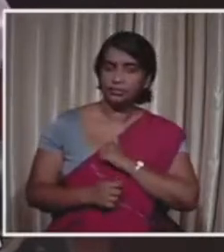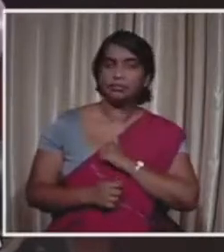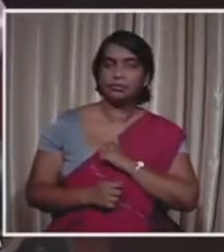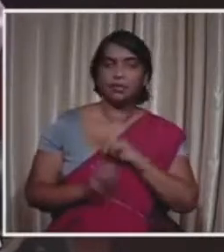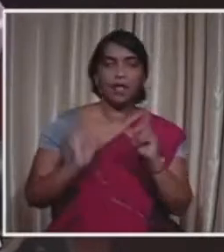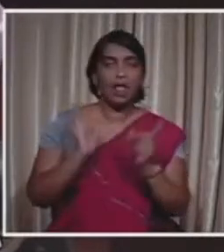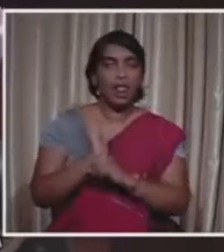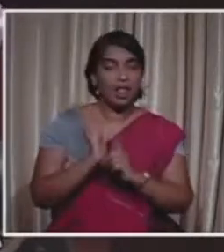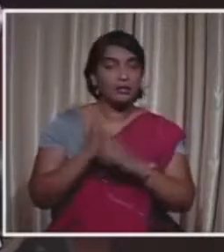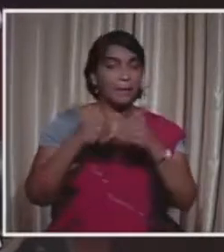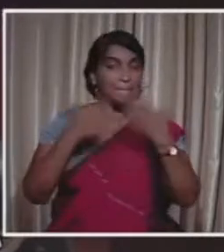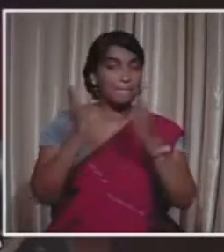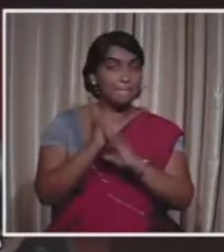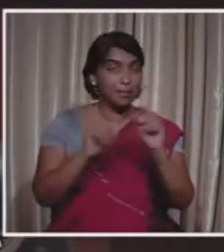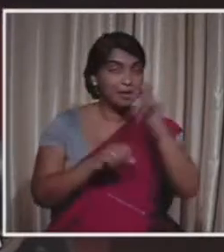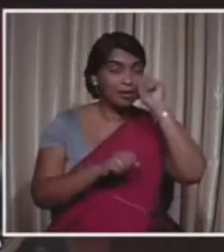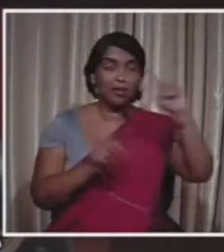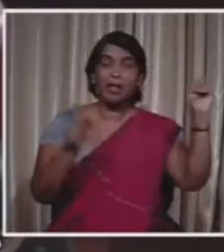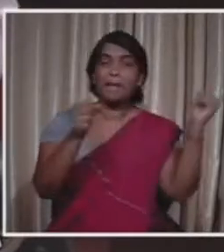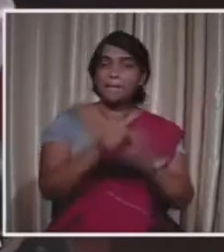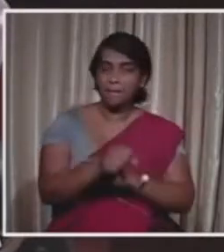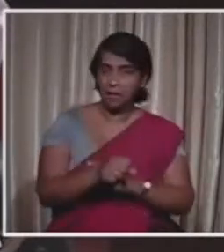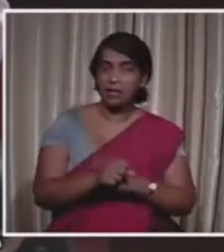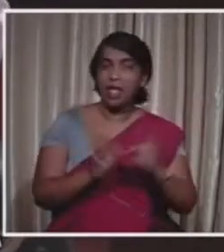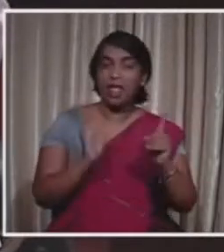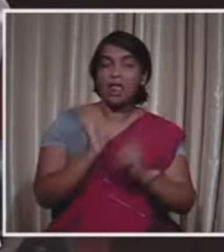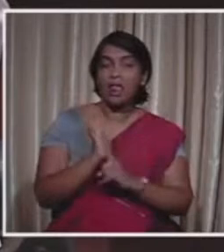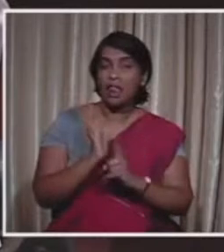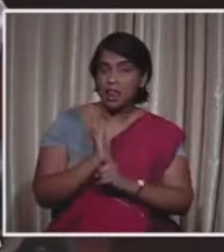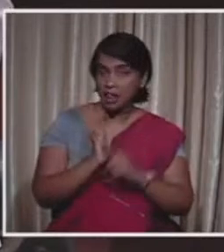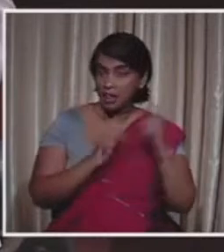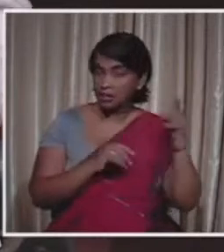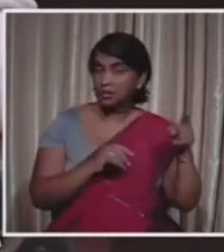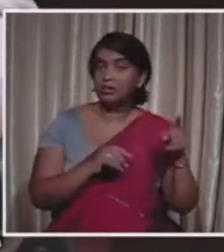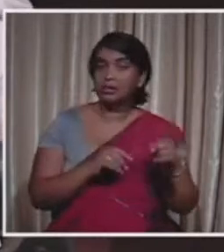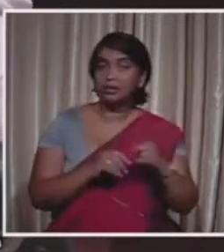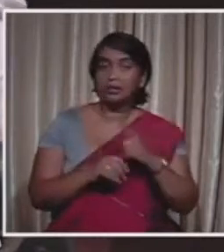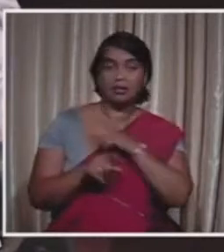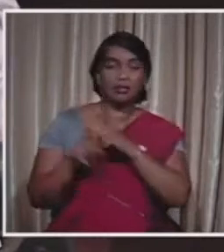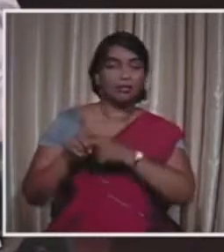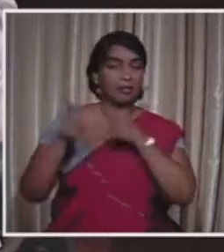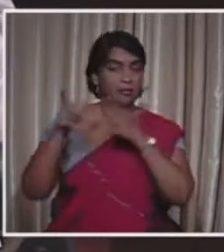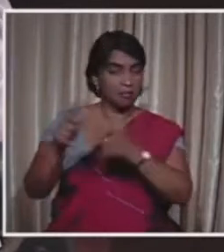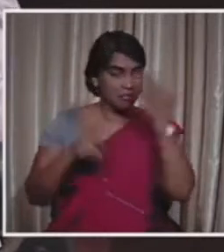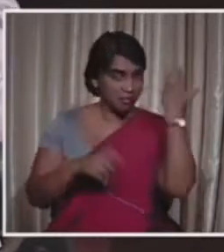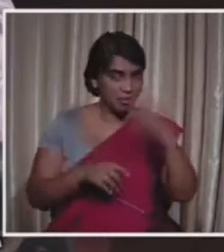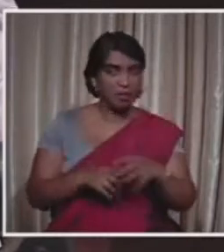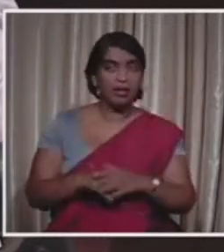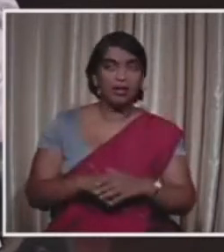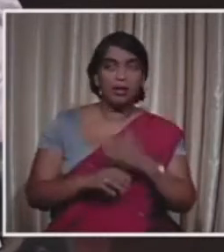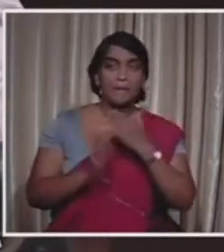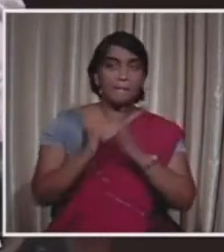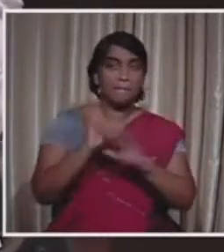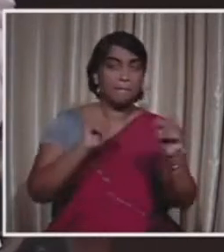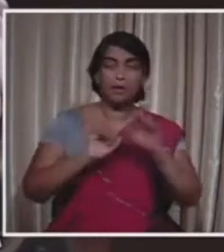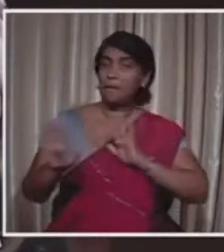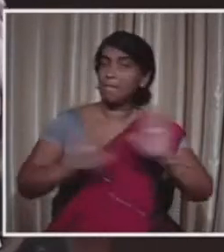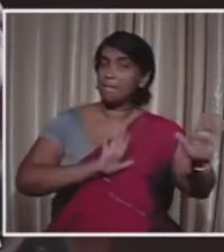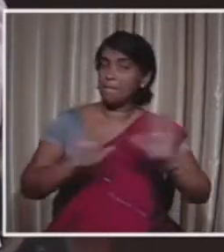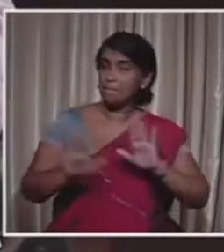ලසන්ත වික්‍රමතුංගව මැරුවා, ලලිත්ලව කුගල්ලව මැරුවා, මාධ්‍ය මර්ධනය